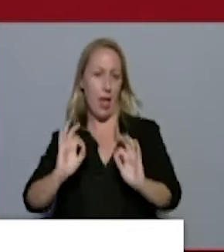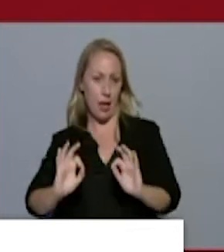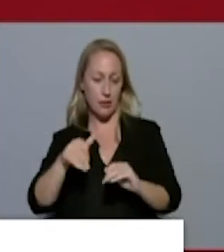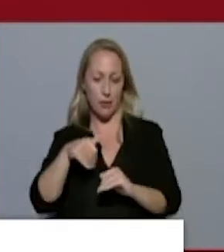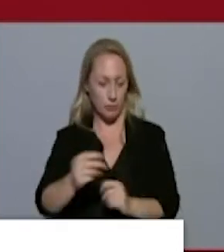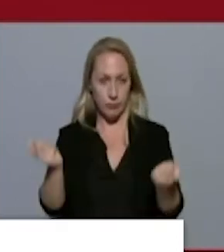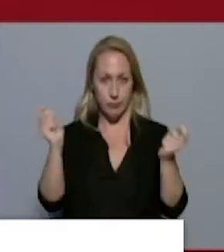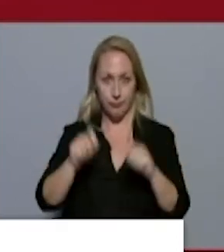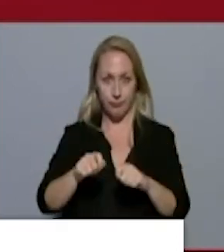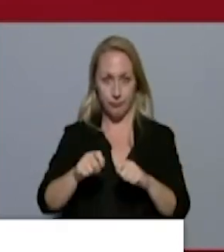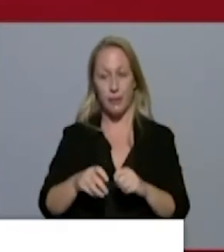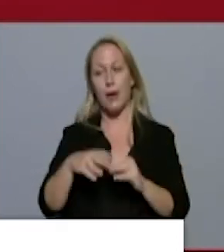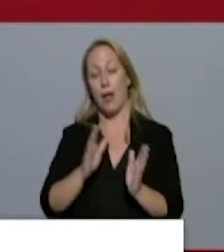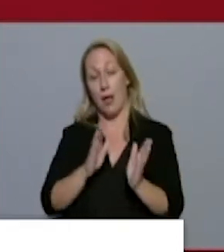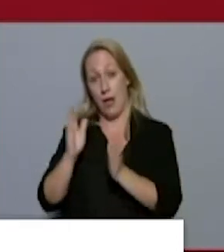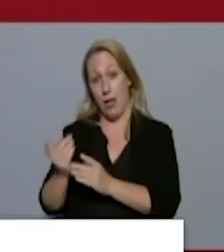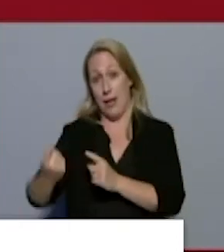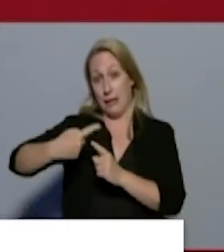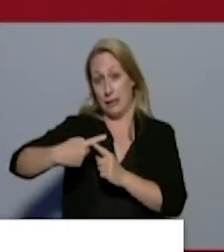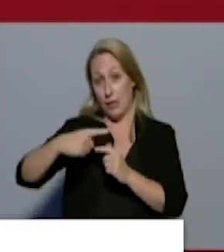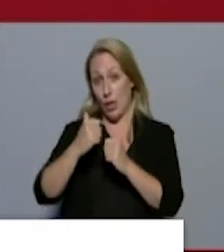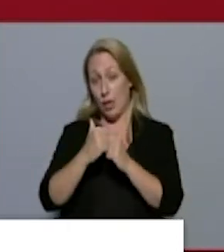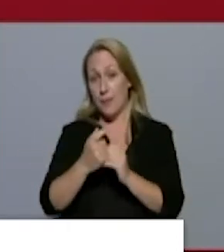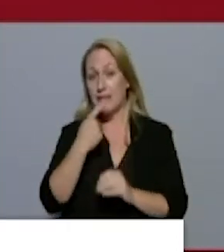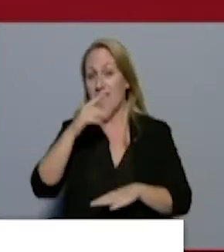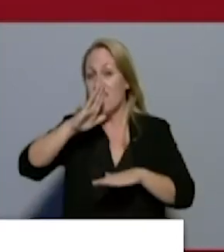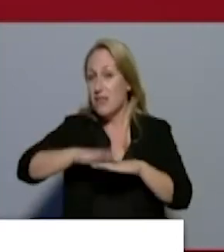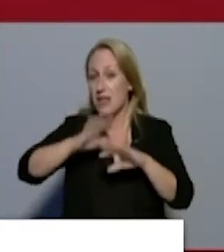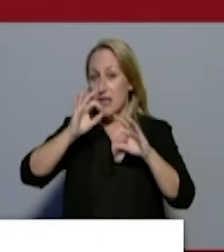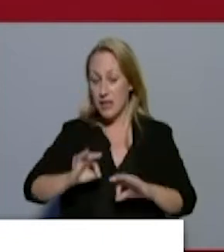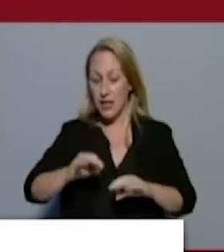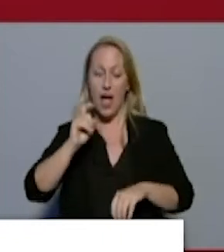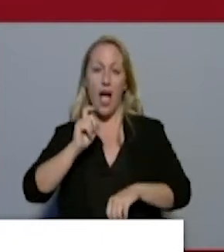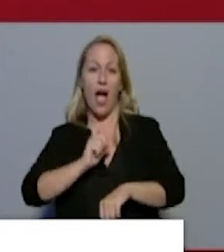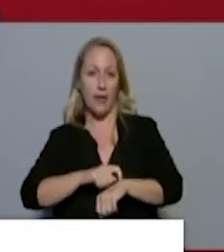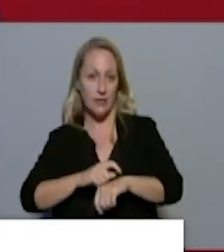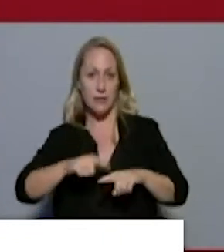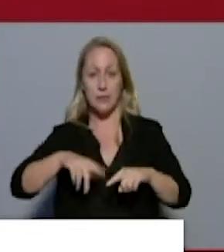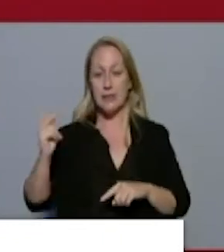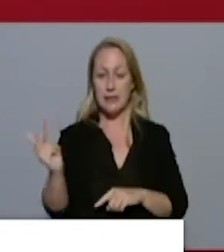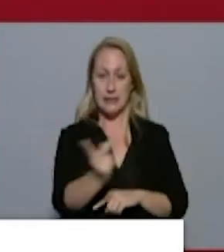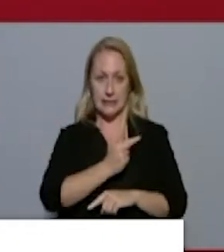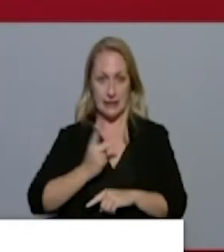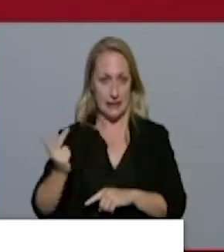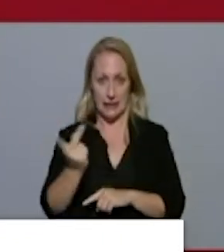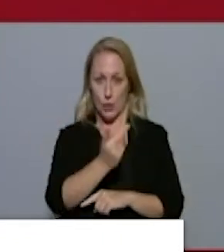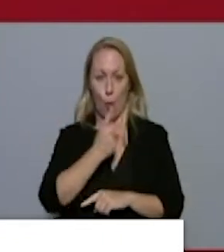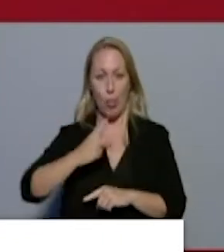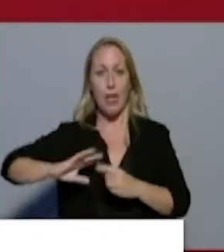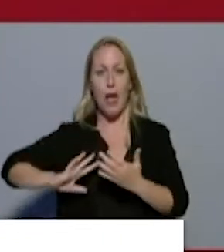δομικές αιτίες που επιτείνουν την ασύμμετρη και μη συμπεριληπτική ανάπτυξη της ελληνικής